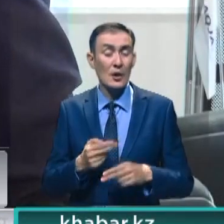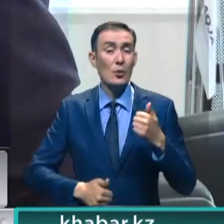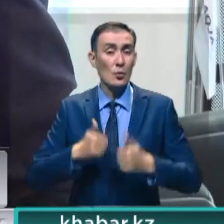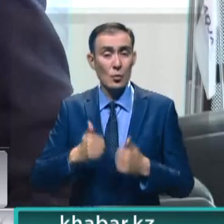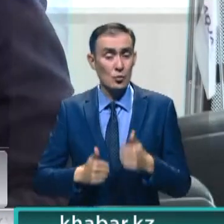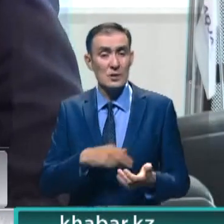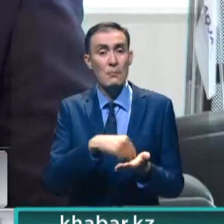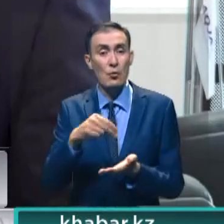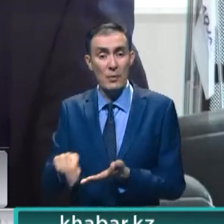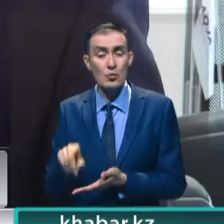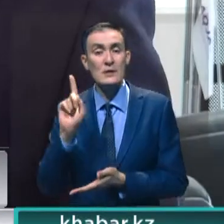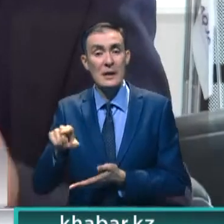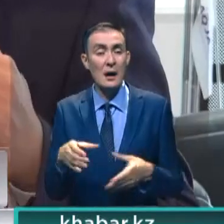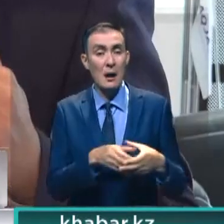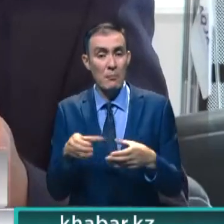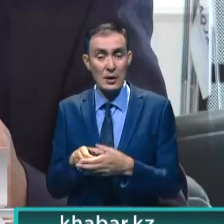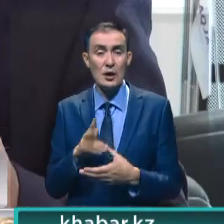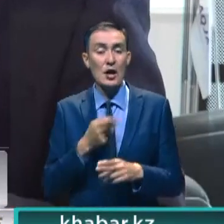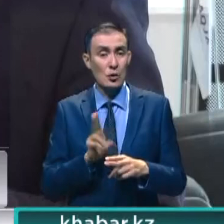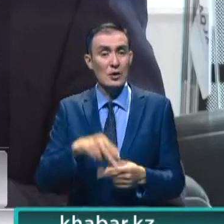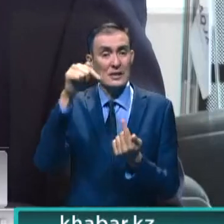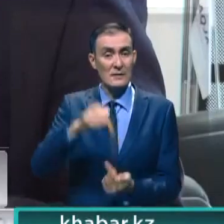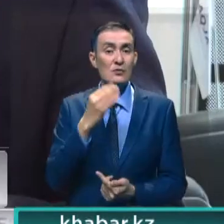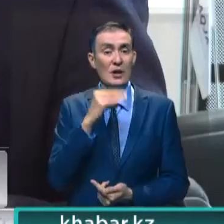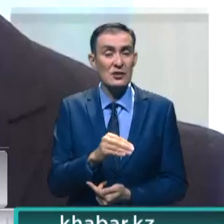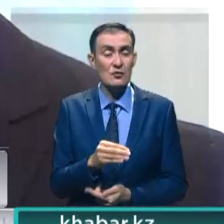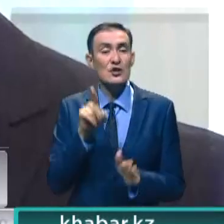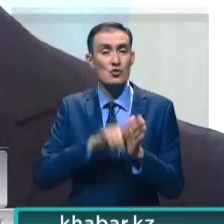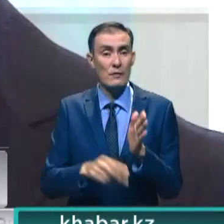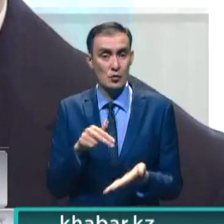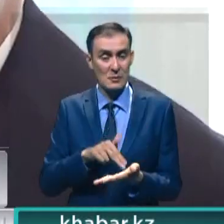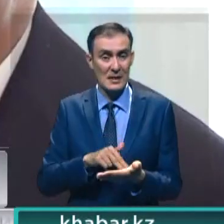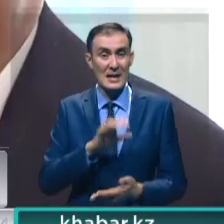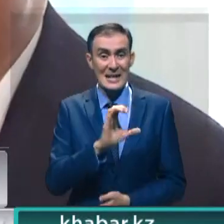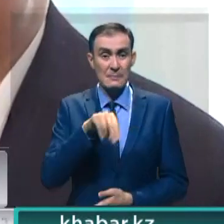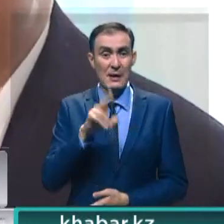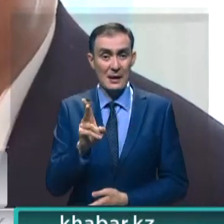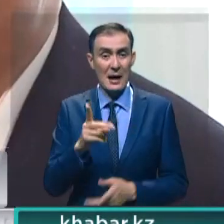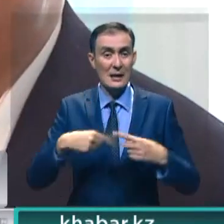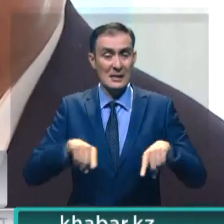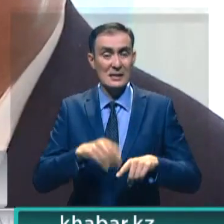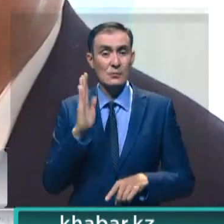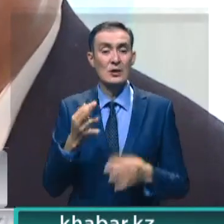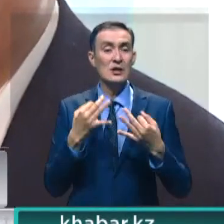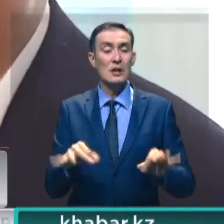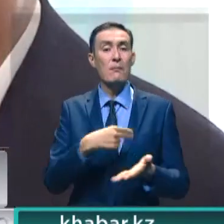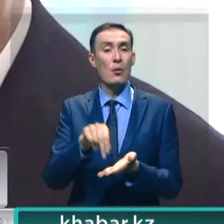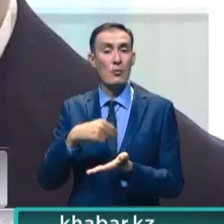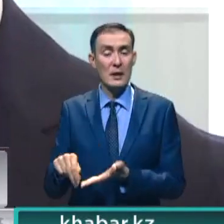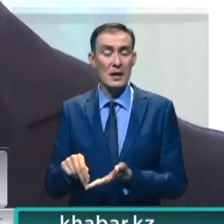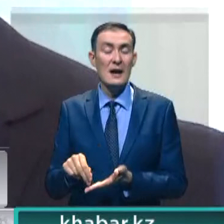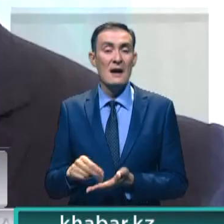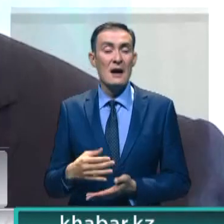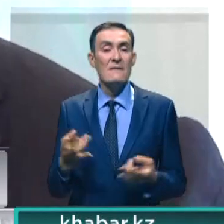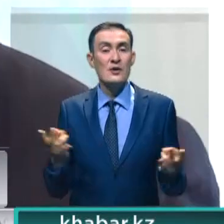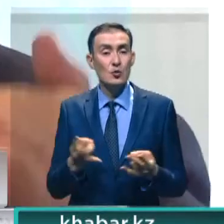конкурса покупать у тех производителей, которые соответствуют качеству и минимальной цене. СПК будут разрешать покупать социально